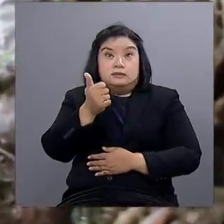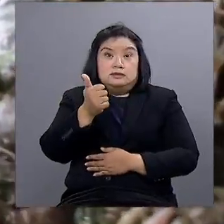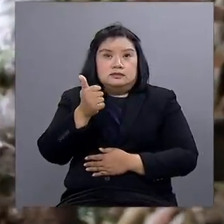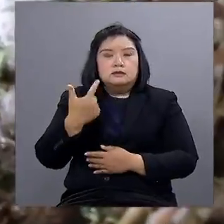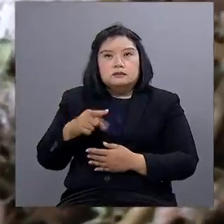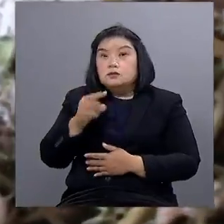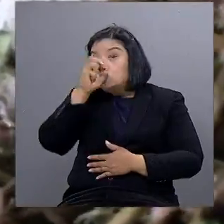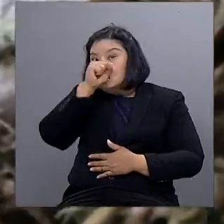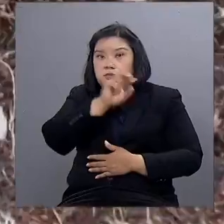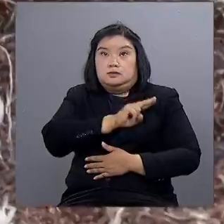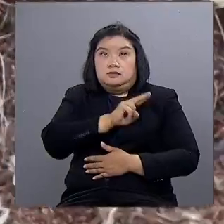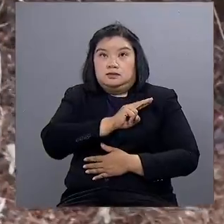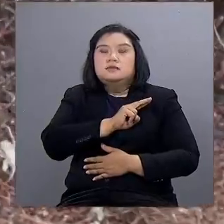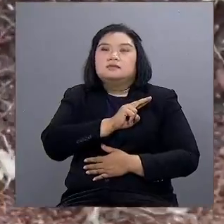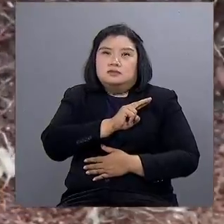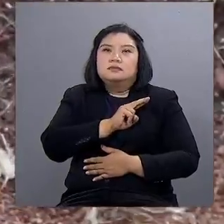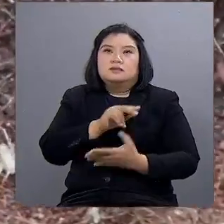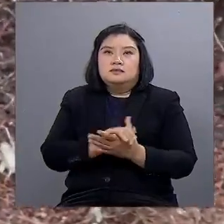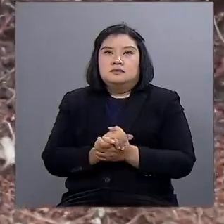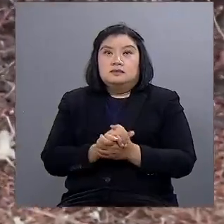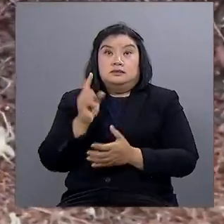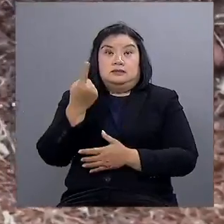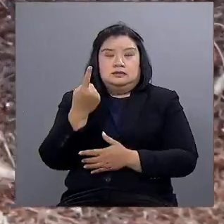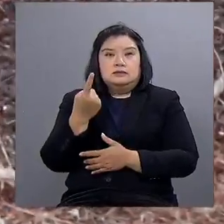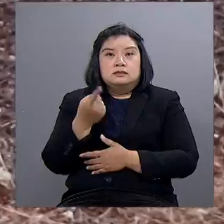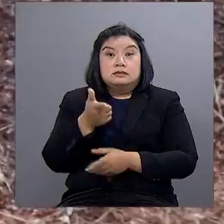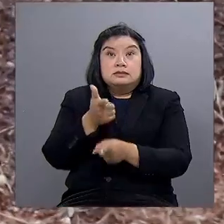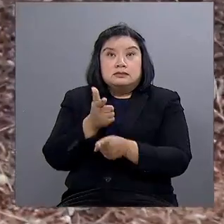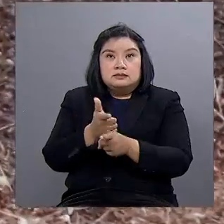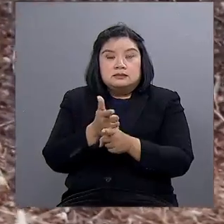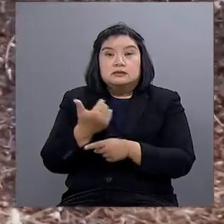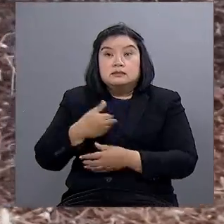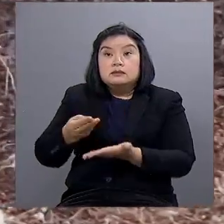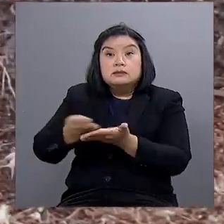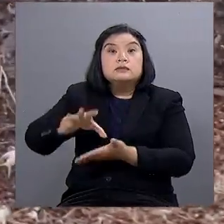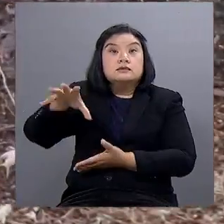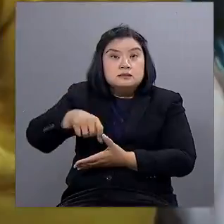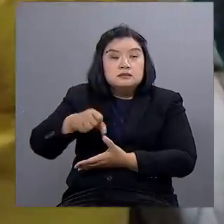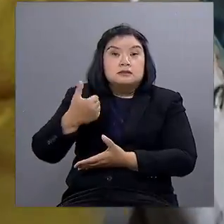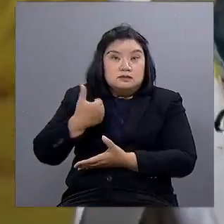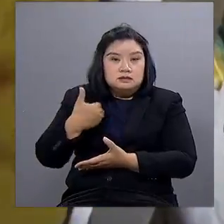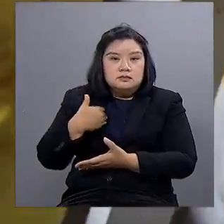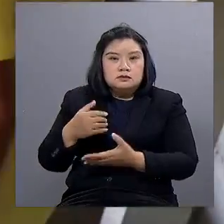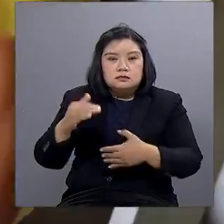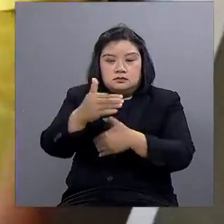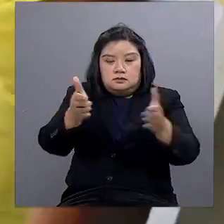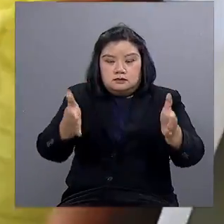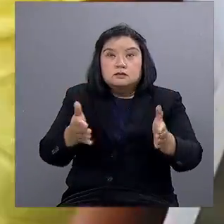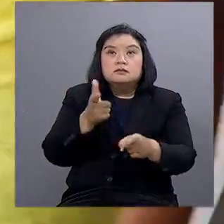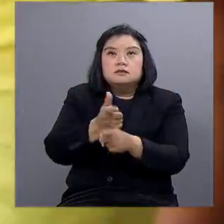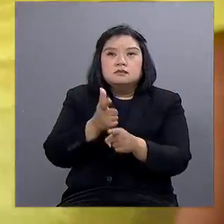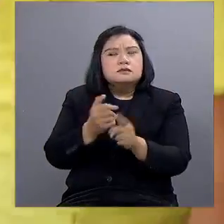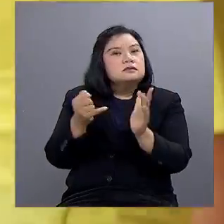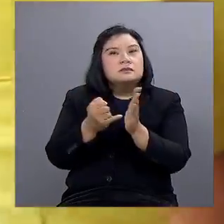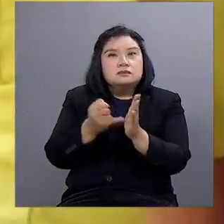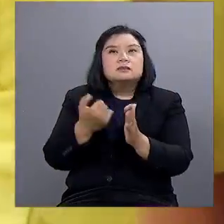งแบบเล่นๆดูก่อนในการเริ่มต้นเนี่ยตัวเองก็เอาพ่อพันธุ์แม่พันธุ์เอามาแล้วก็หาอุปกรณ์ในการเลี้ยงด้วยวัสดุใกล้ตัวอย่างเช่นฟิวเจอร์